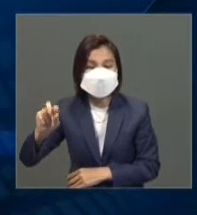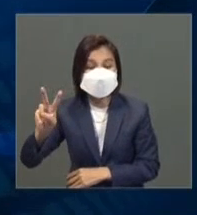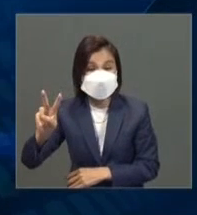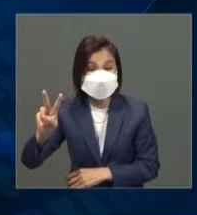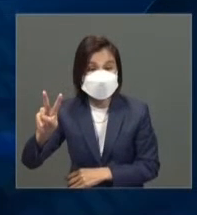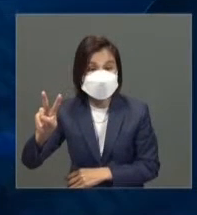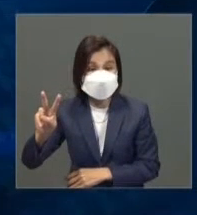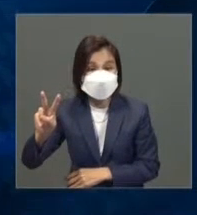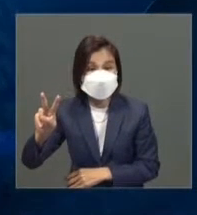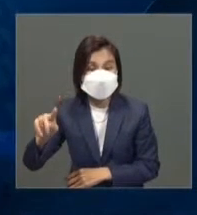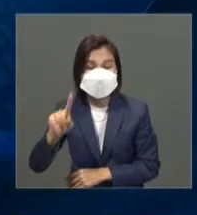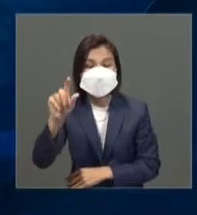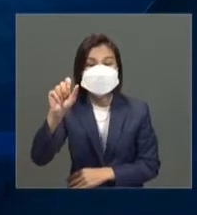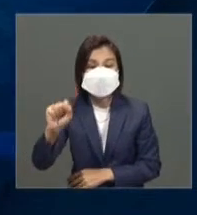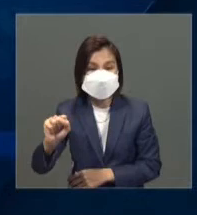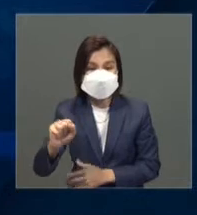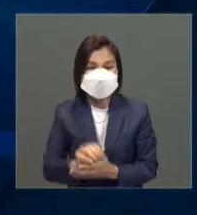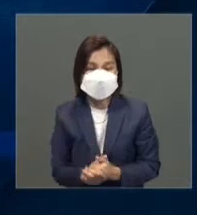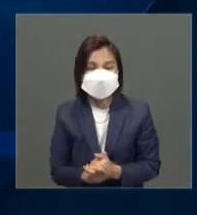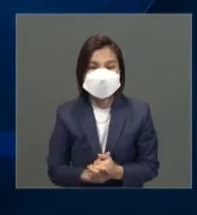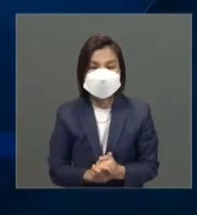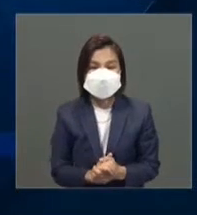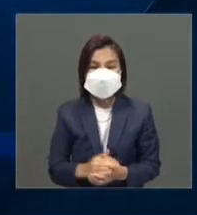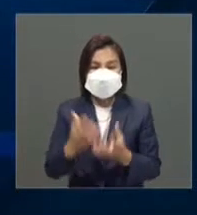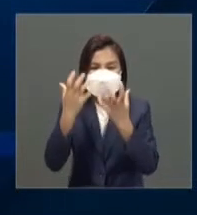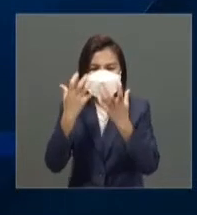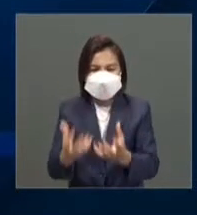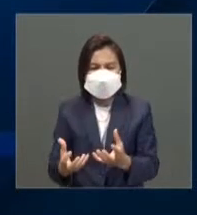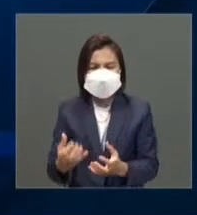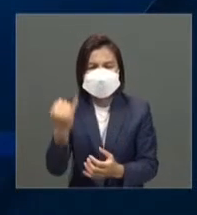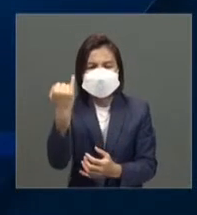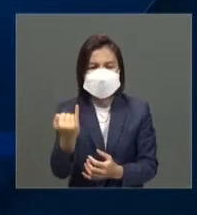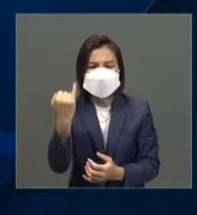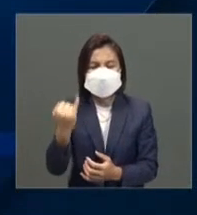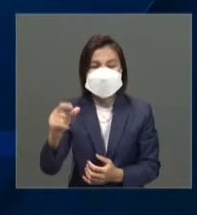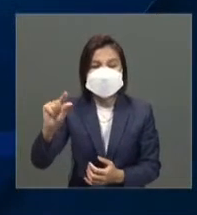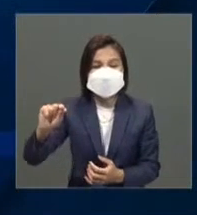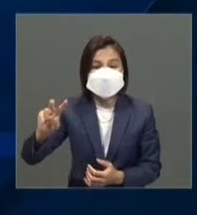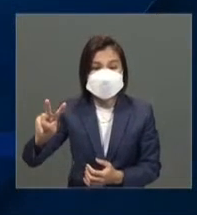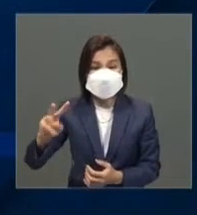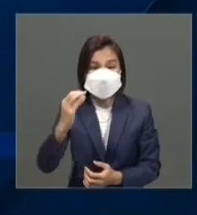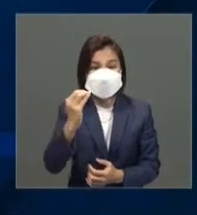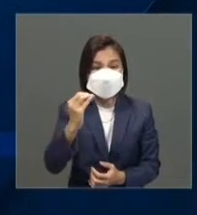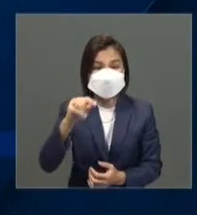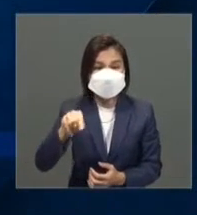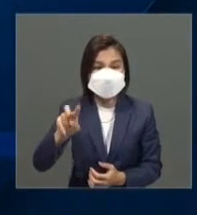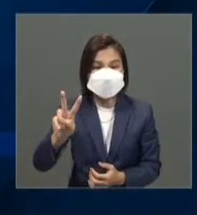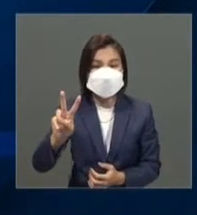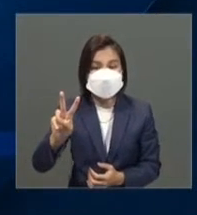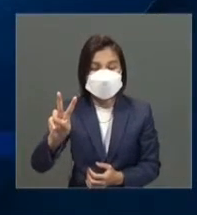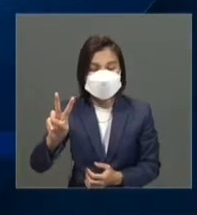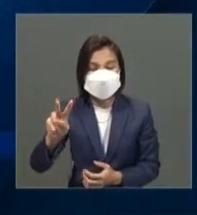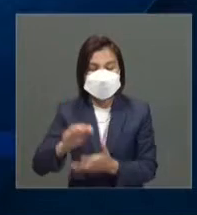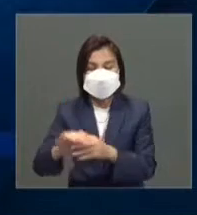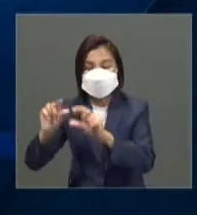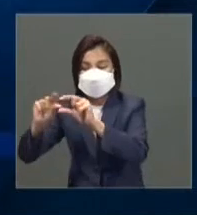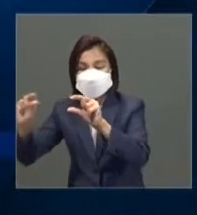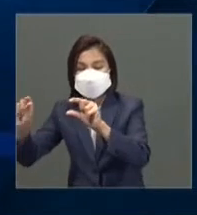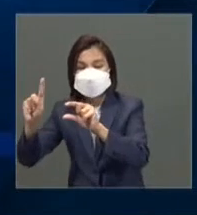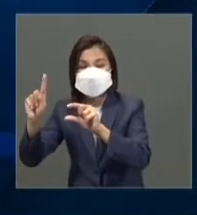การณ์ต่อแสนโดสนะครับแพ้รุนแรงเพียง22เหตุการณ์นะครับ 0.2 ต่อแสนโดสนะ